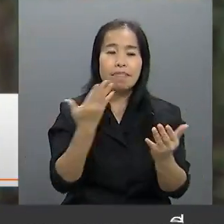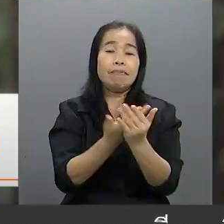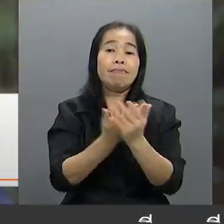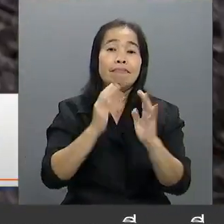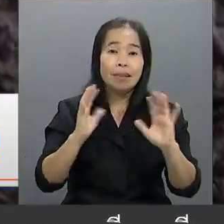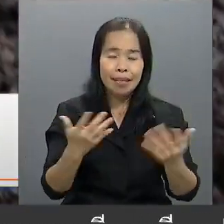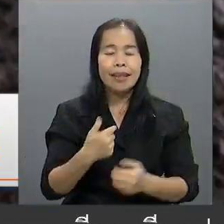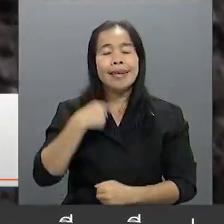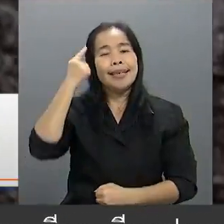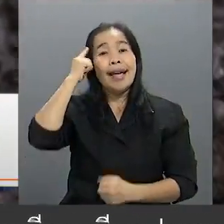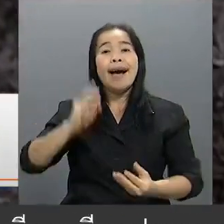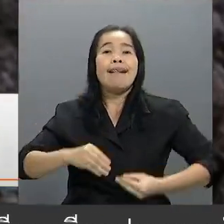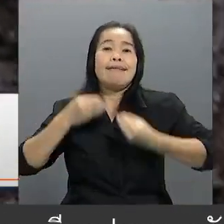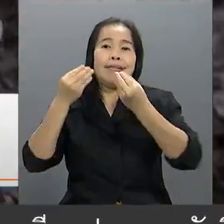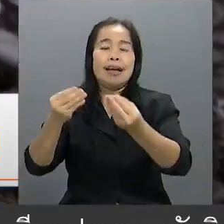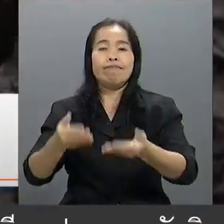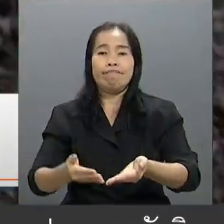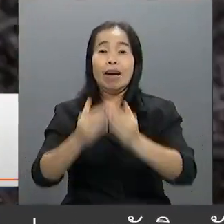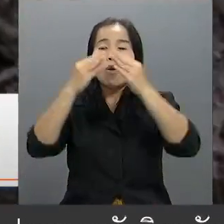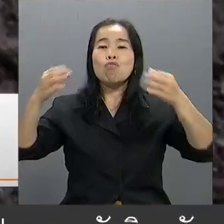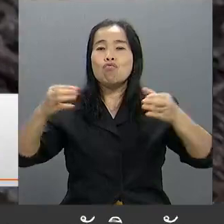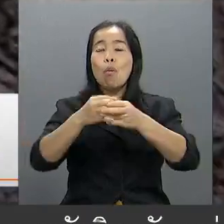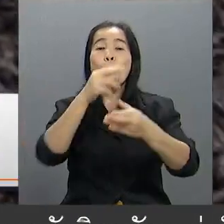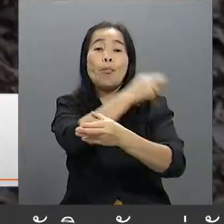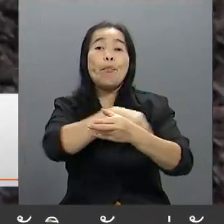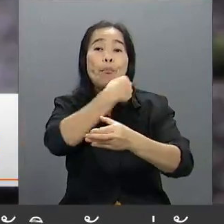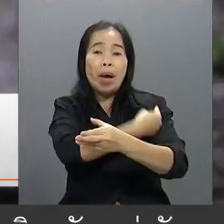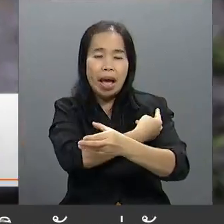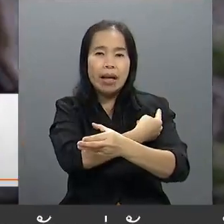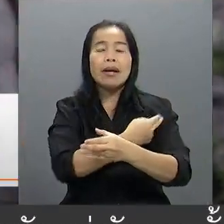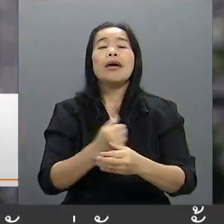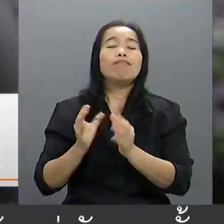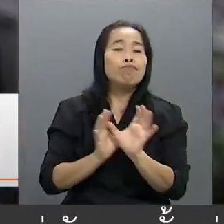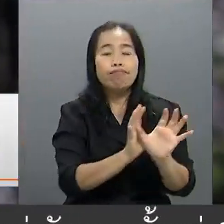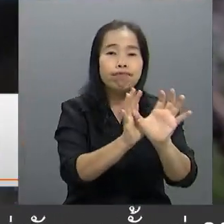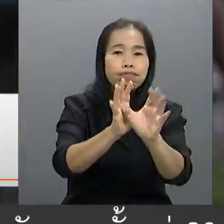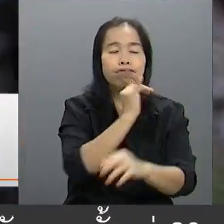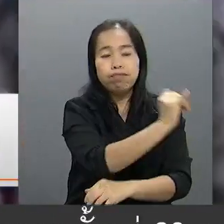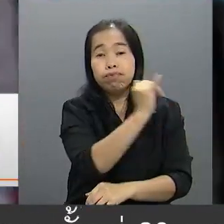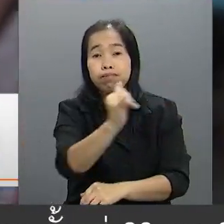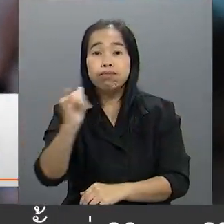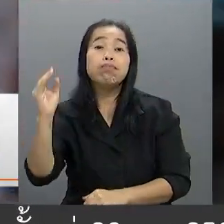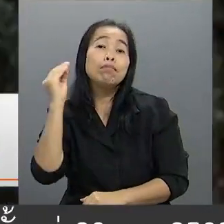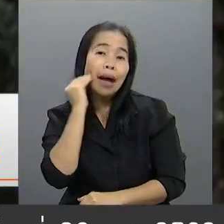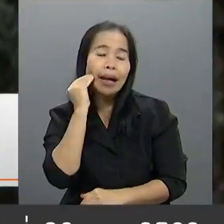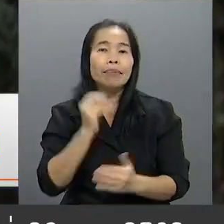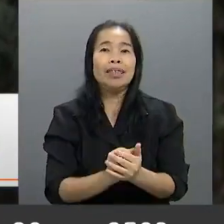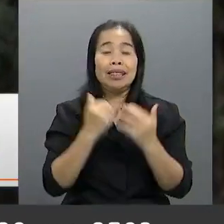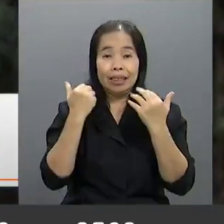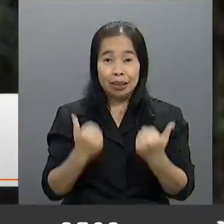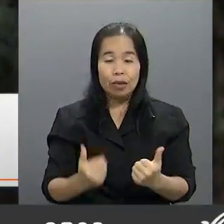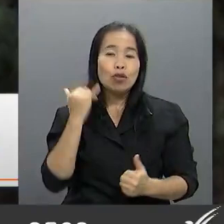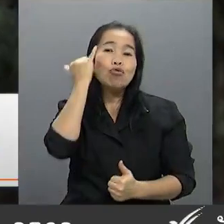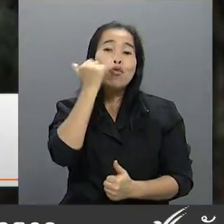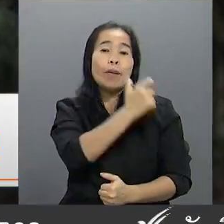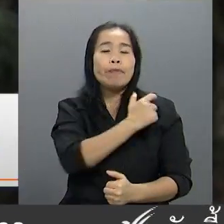ดกระหม่อมให้ตั้งหน่วยแพทย์เคลื่อนที่โดยเสด็จอยู่เสมอสมเด็จพระศรีนครินทราบรมราชชนนีทรงเล็งเห็นว่ากิ